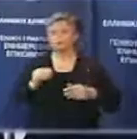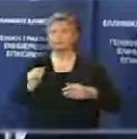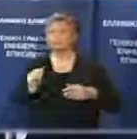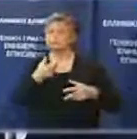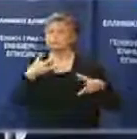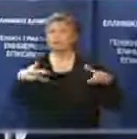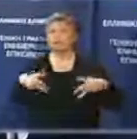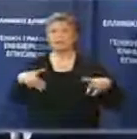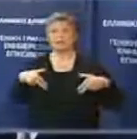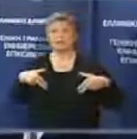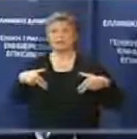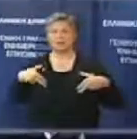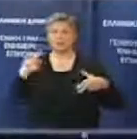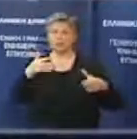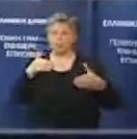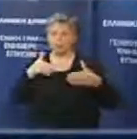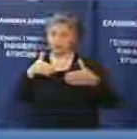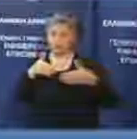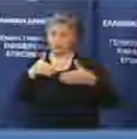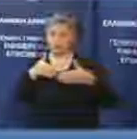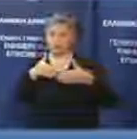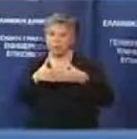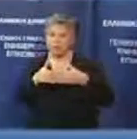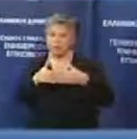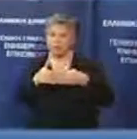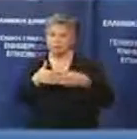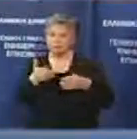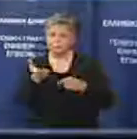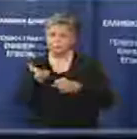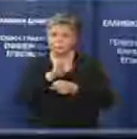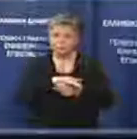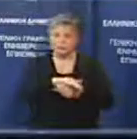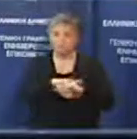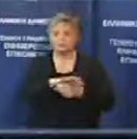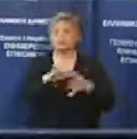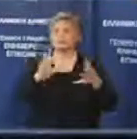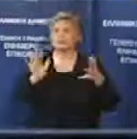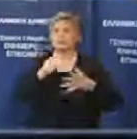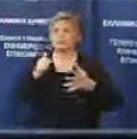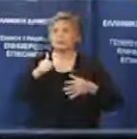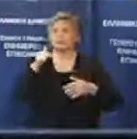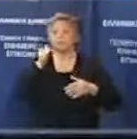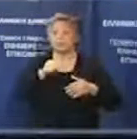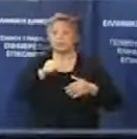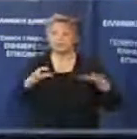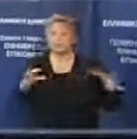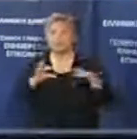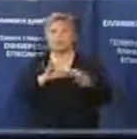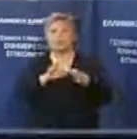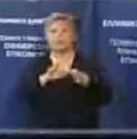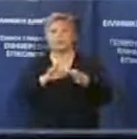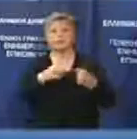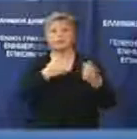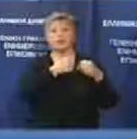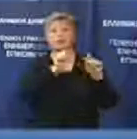υποπροθεσμία ότι αυτό το σχήμα δεν τραβάει άλλο και μήπως βρείτε αλλού. Καταλαβαίνω